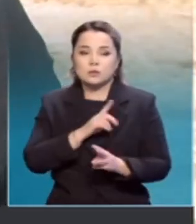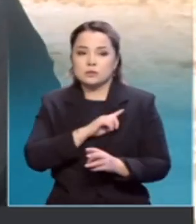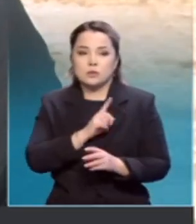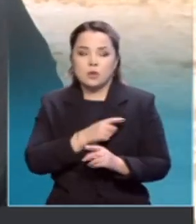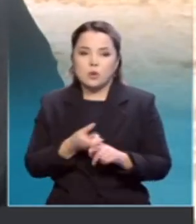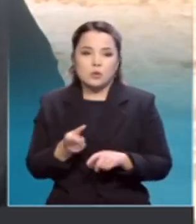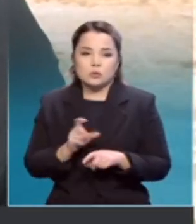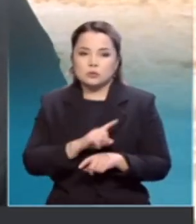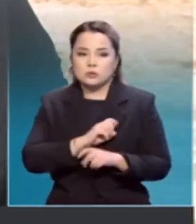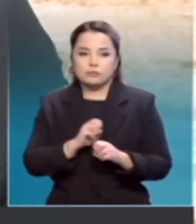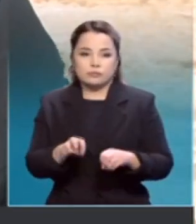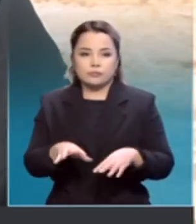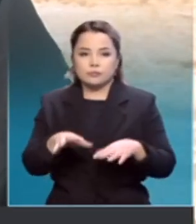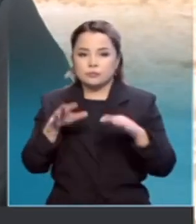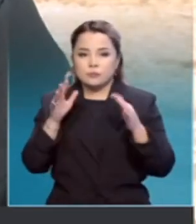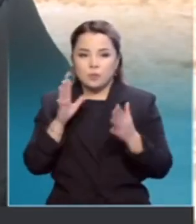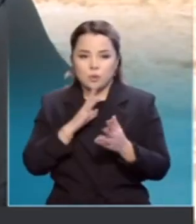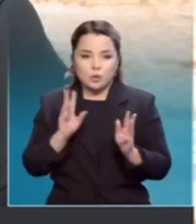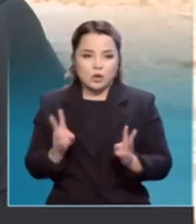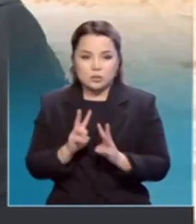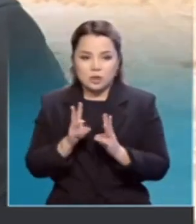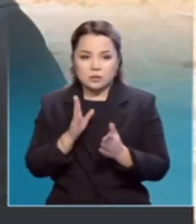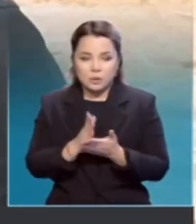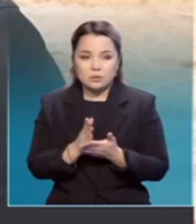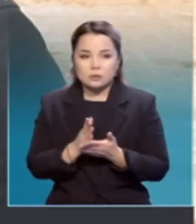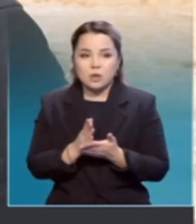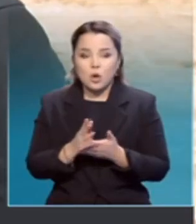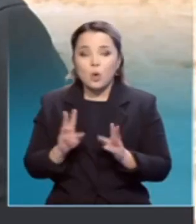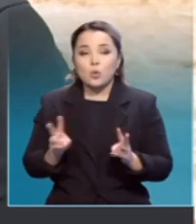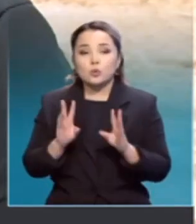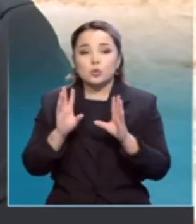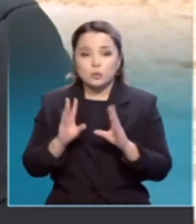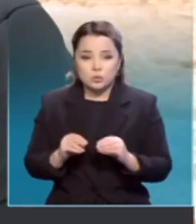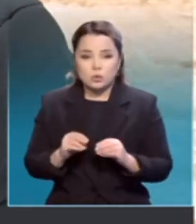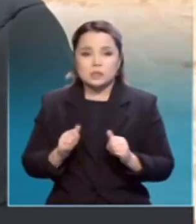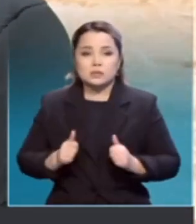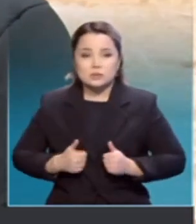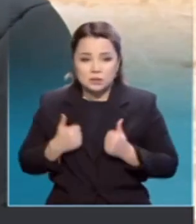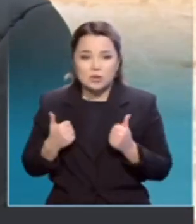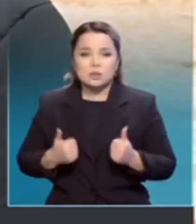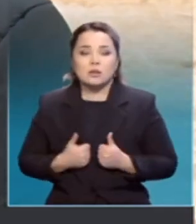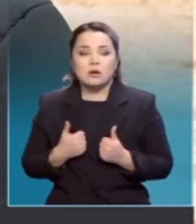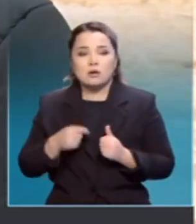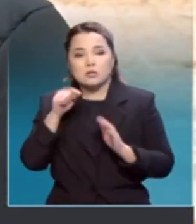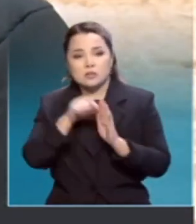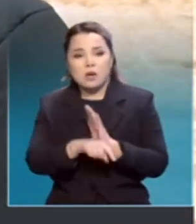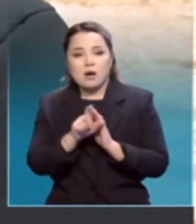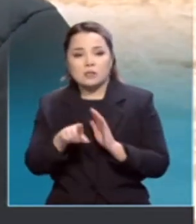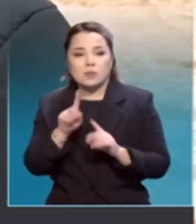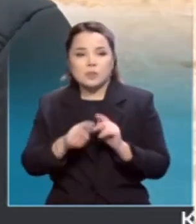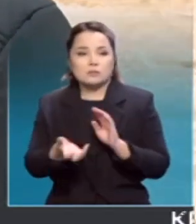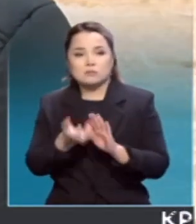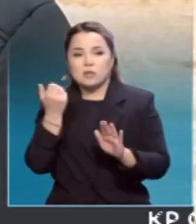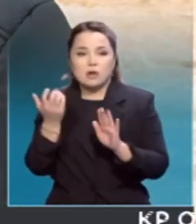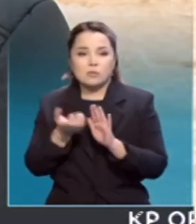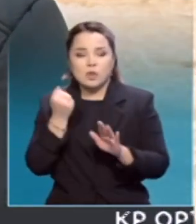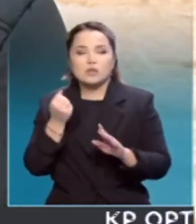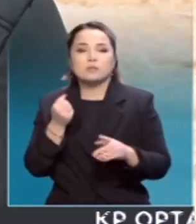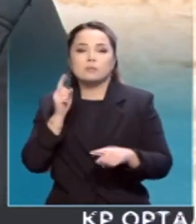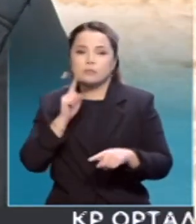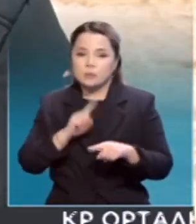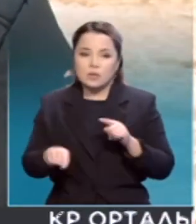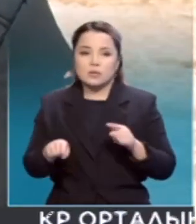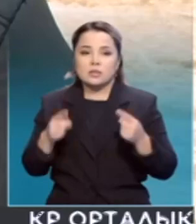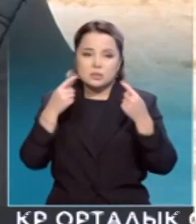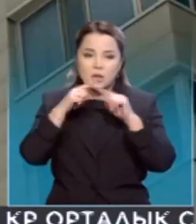болды. Бірақ енді жаңағы өрт сөндірушілер де бәрі күшін салып, осы көп техникалар келді,